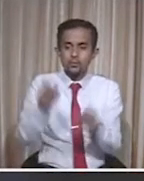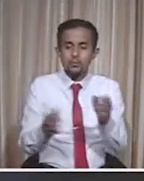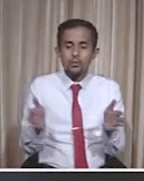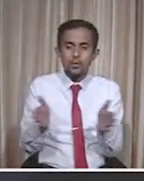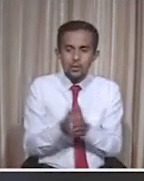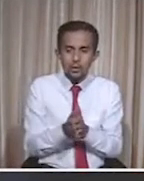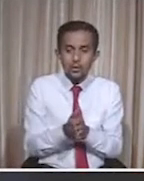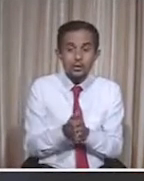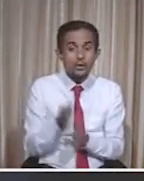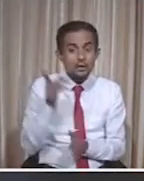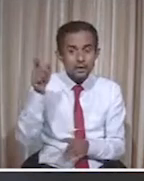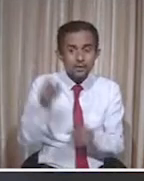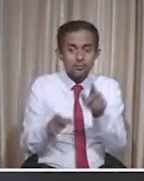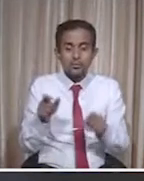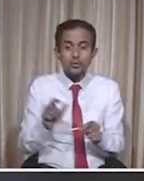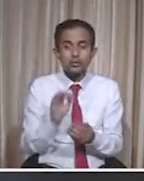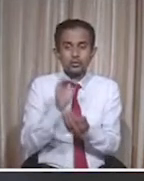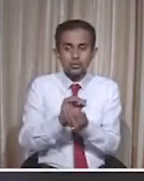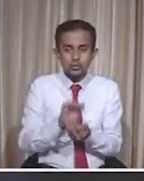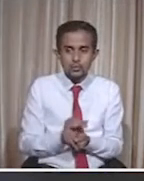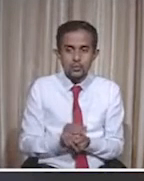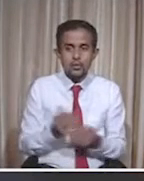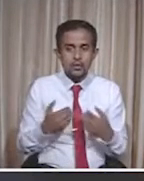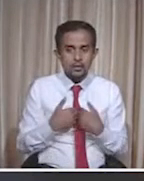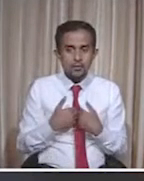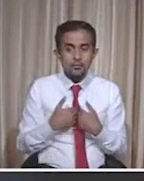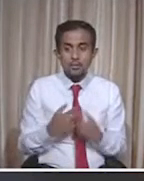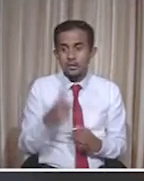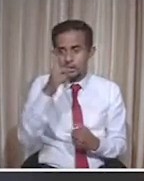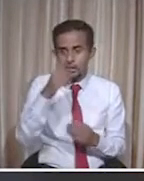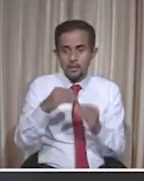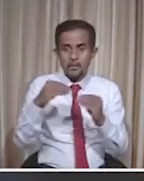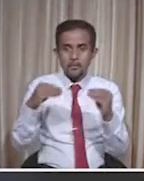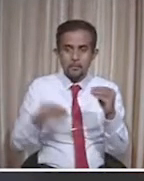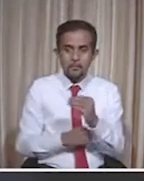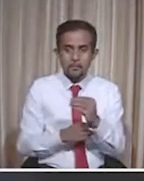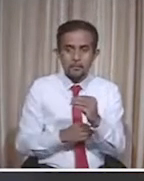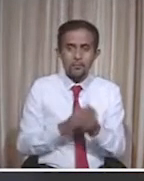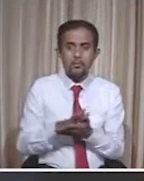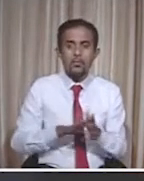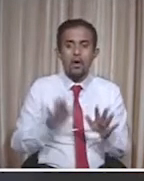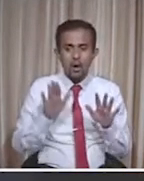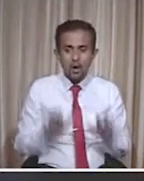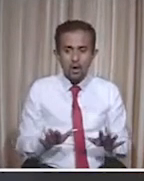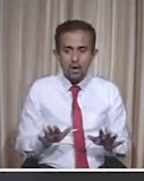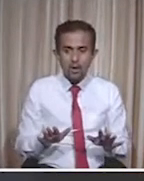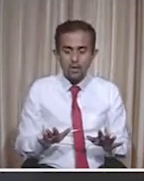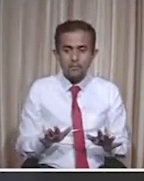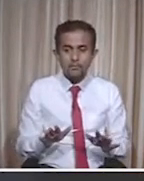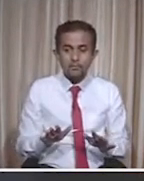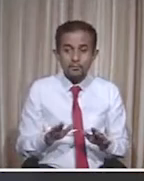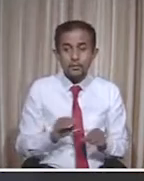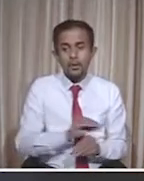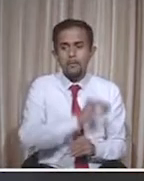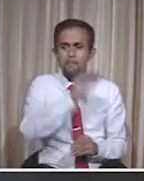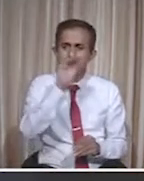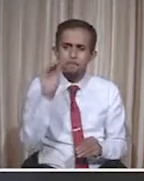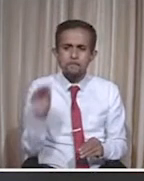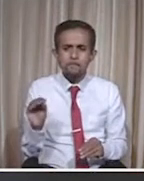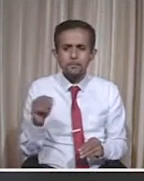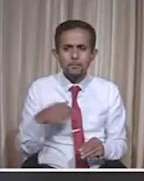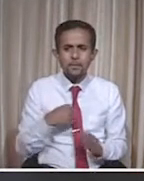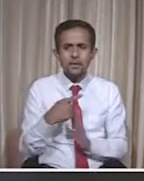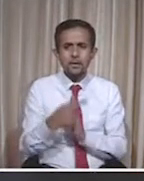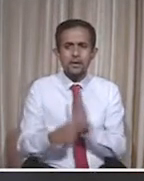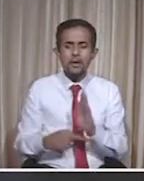එක්ක ඒ ජනතාවගේ ජීවිත ආරක්ෂා කිරීම වෙනුවෙන් අපිට කරන්න තියෙන එකම විකල්පේ ඒක. අපි එතනට සූදානම්. ඒ එතනින් පස්සේ තමයි